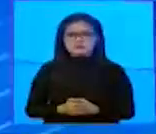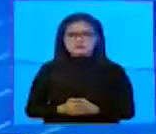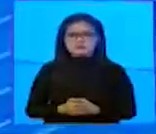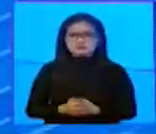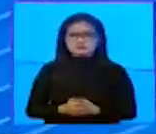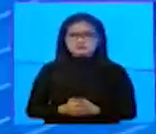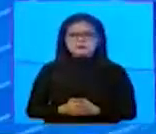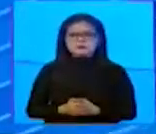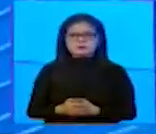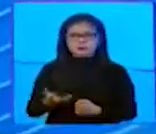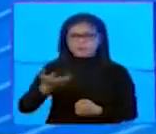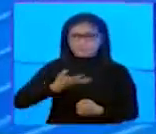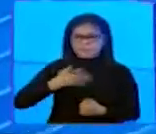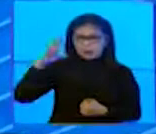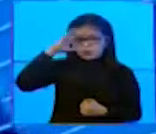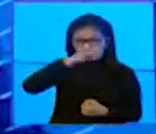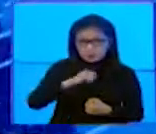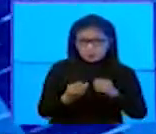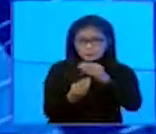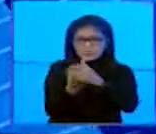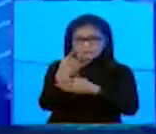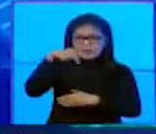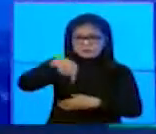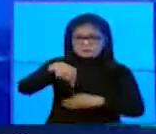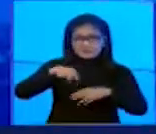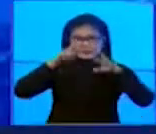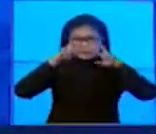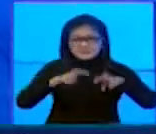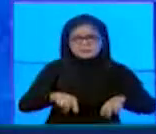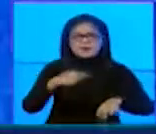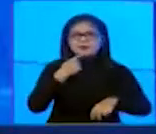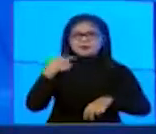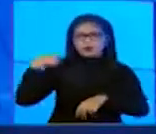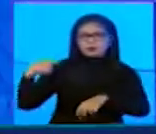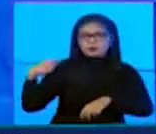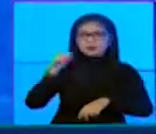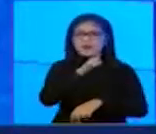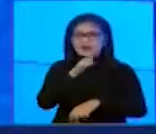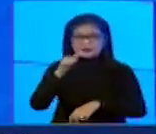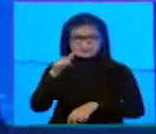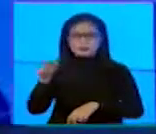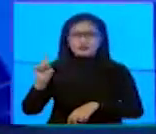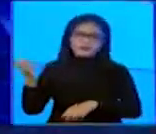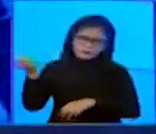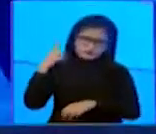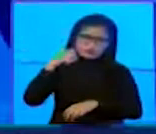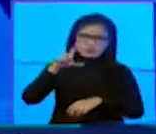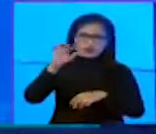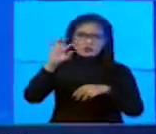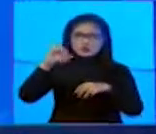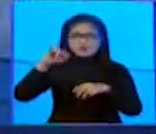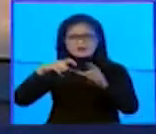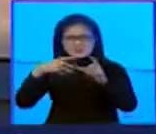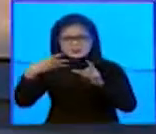dalam untuk update terkini pemeriksaan Gubernur DKI Jakarta Anies Baswedan kami segera bergabung dengan Louis Ayu di Polda Metro